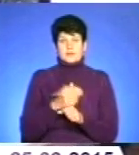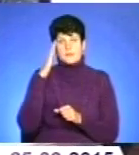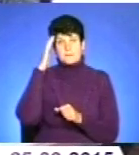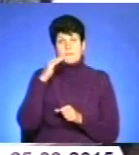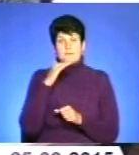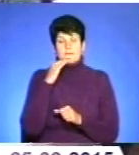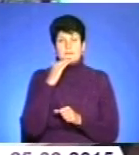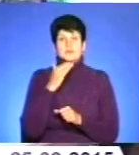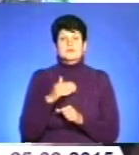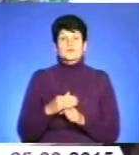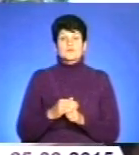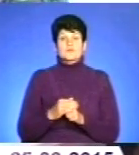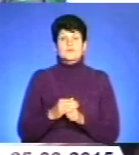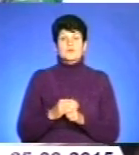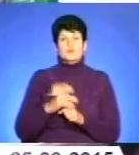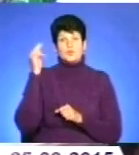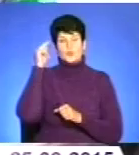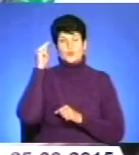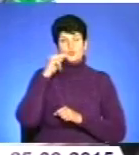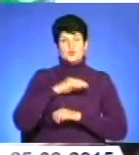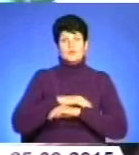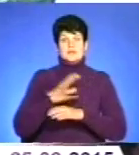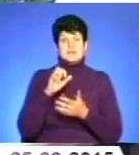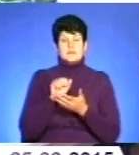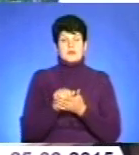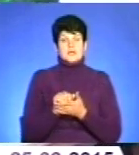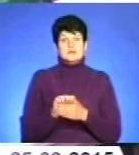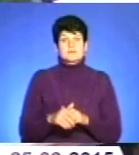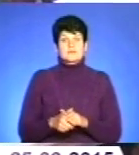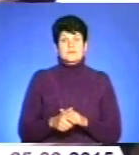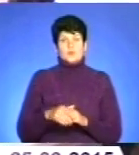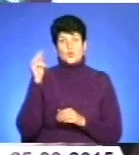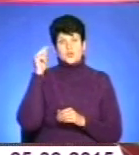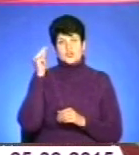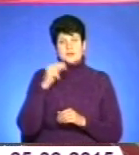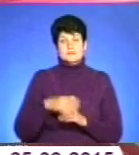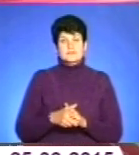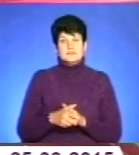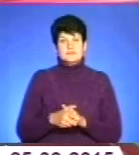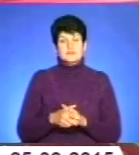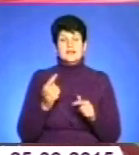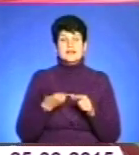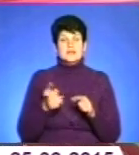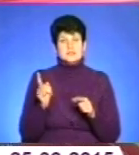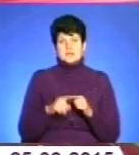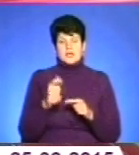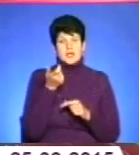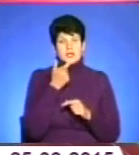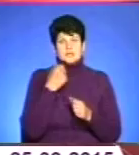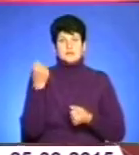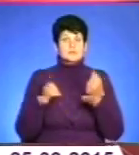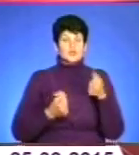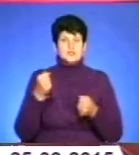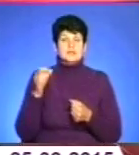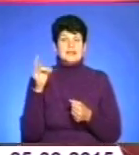Батько учебою займається, на учиться. Ось це елітне авто із резиденції